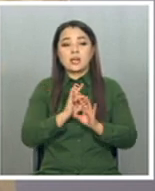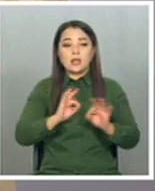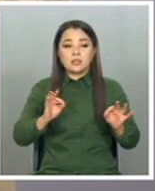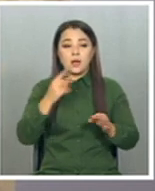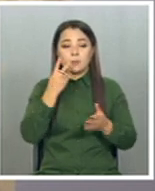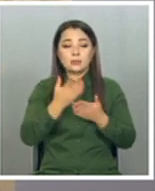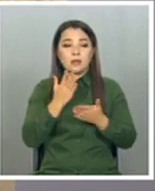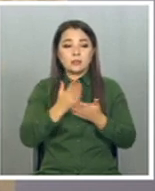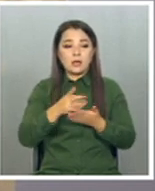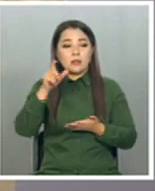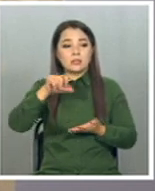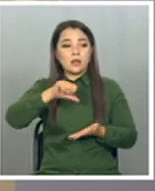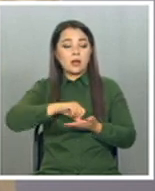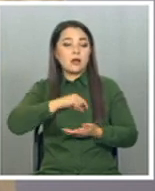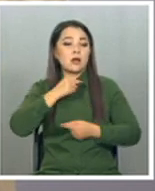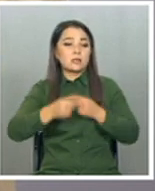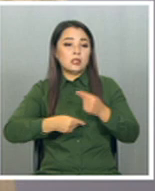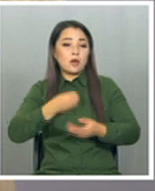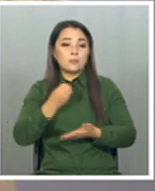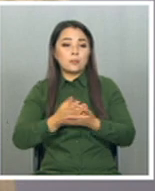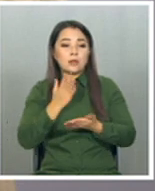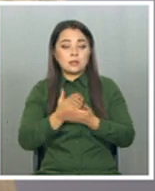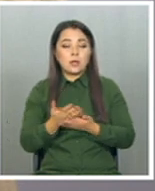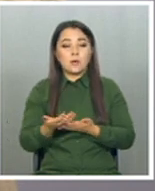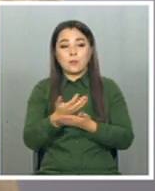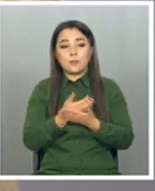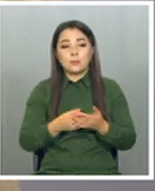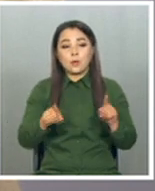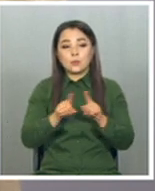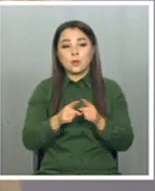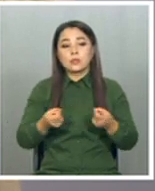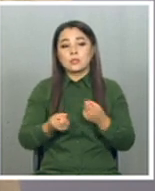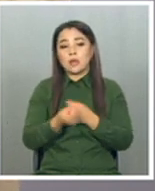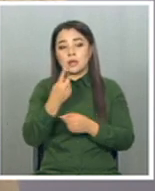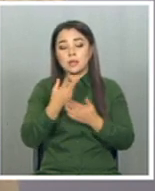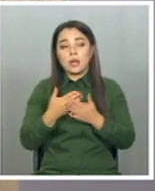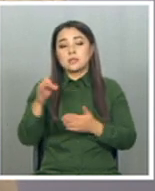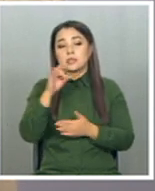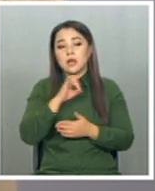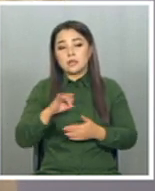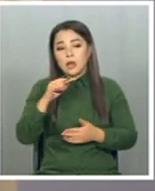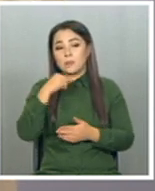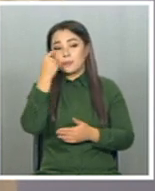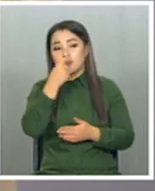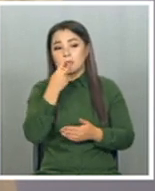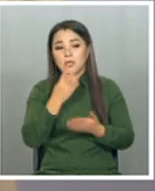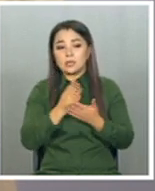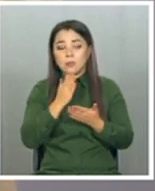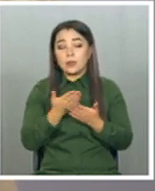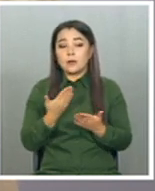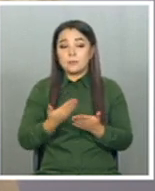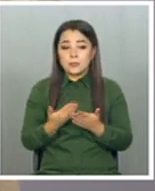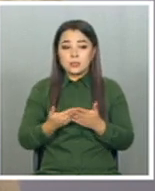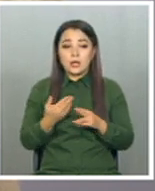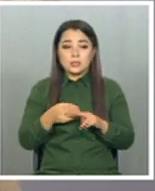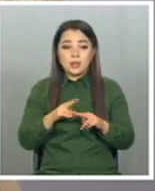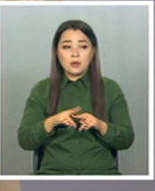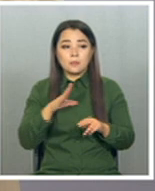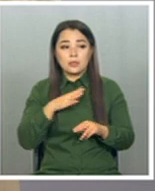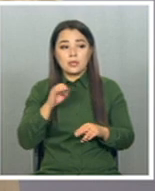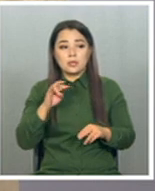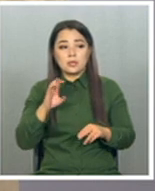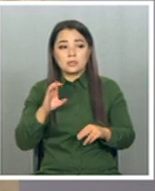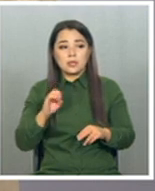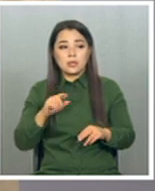және асыл мұраларының көркем жинақталуынан туындаған тарихи бейне. Мысалы, еңсегей бойлы ер